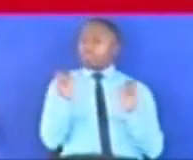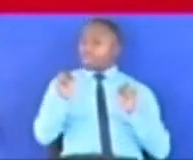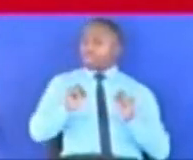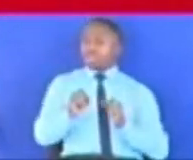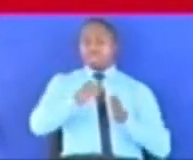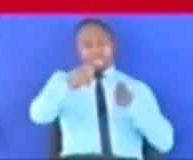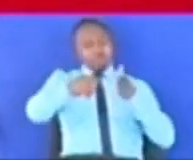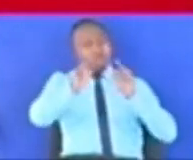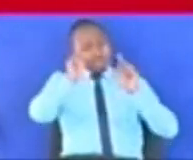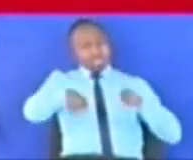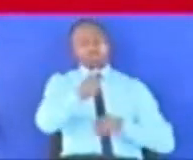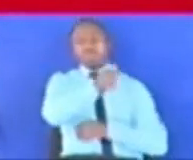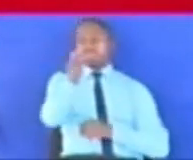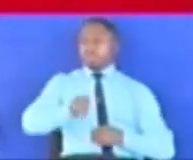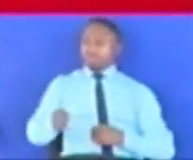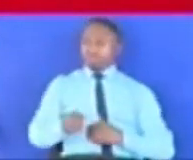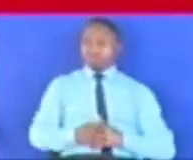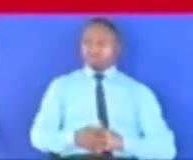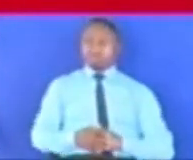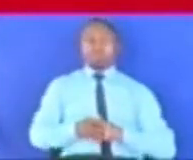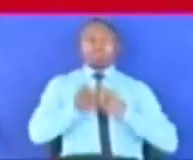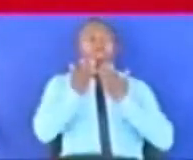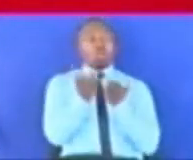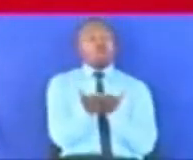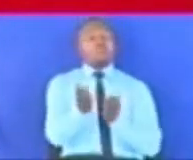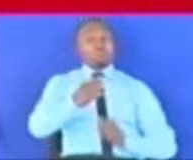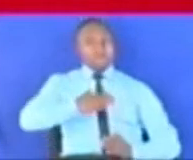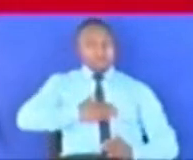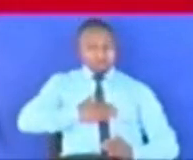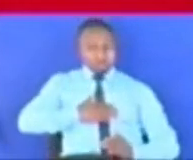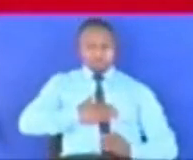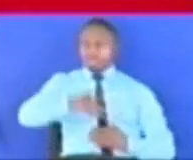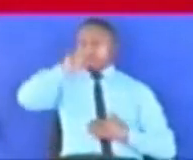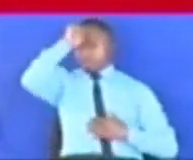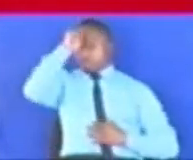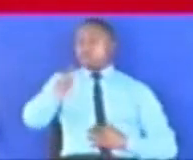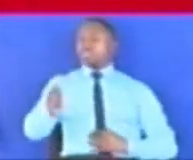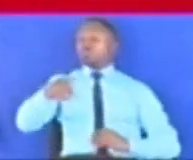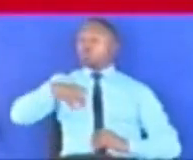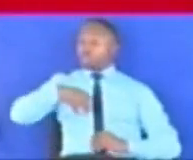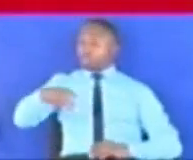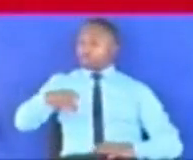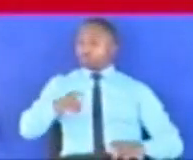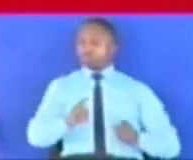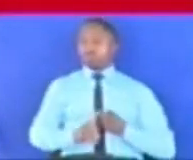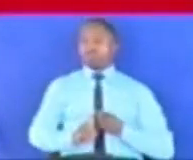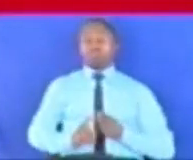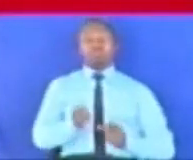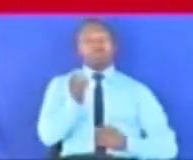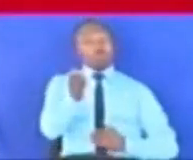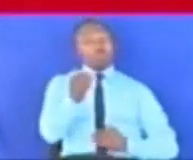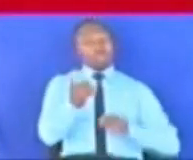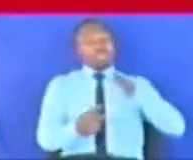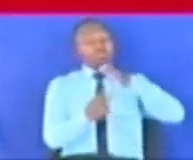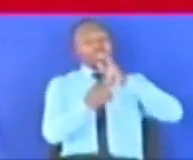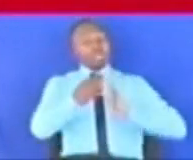kiwanda kiko Tanzania. Ombi langu, Mheshimiwa Waziri, wewe mimi ni pacha